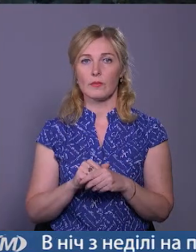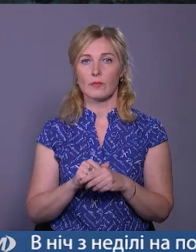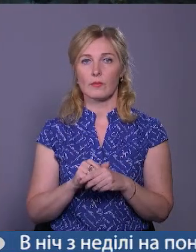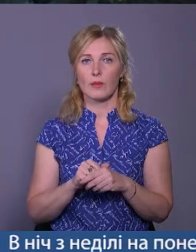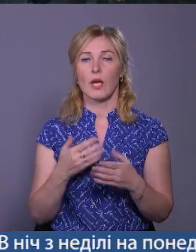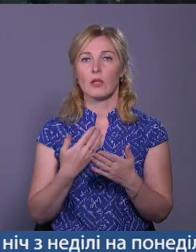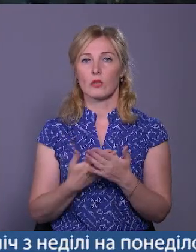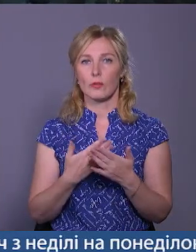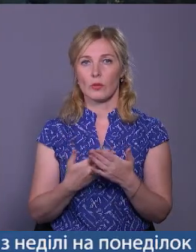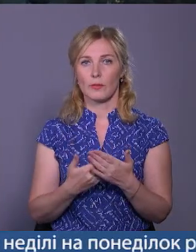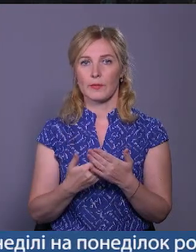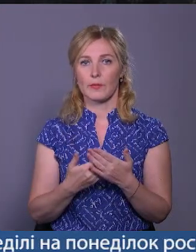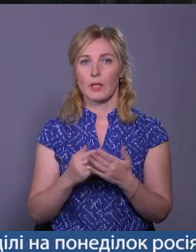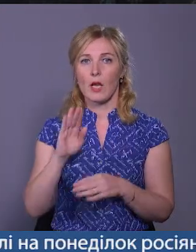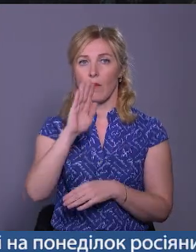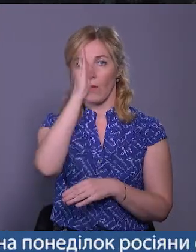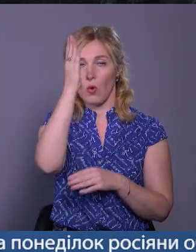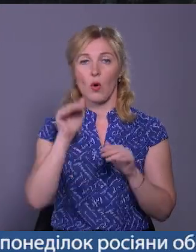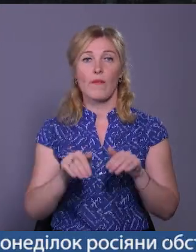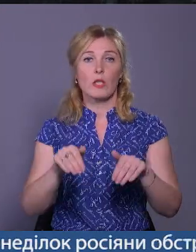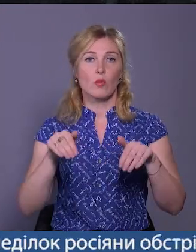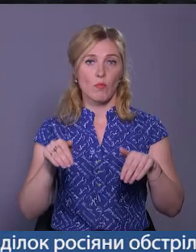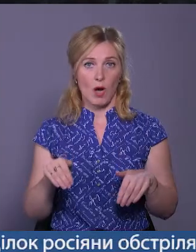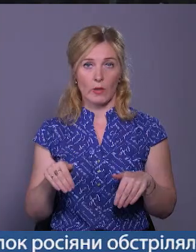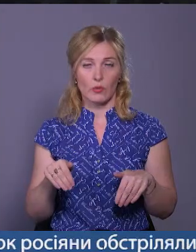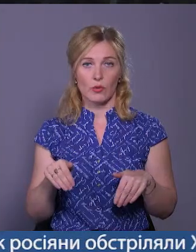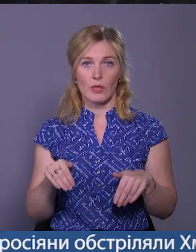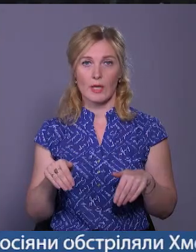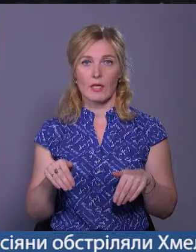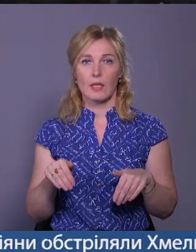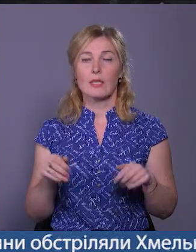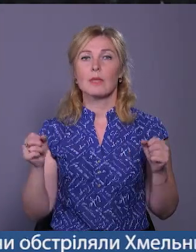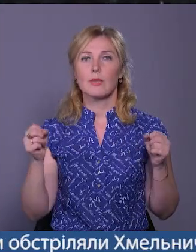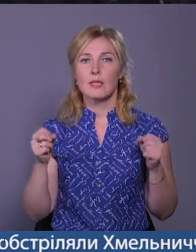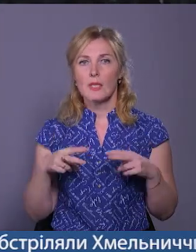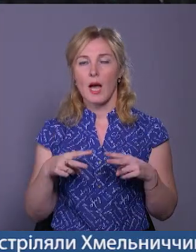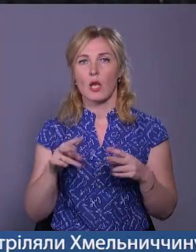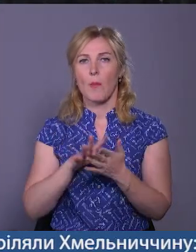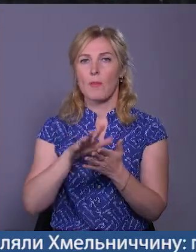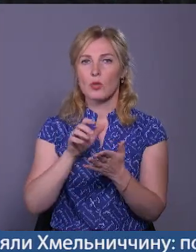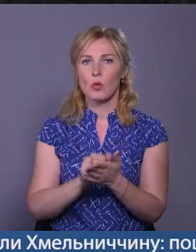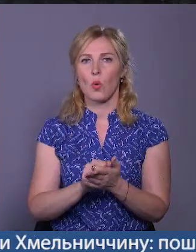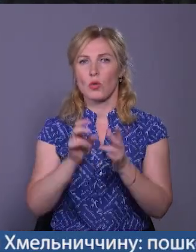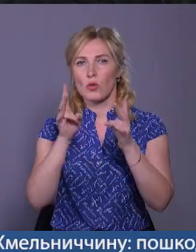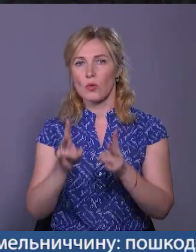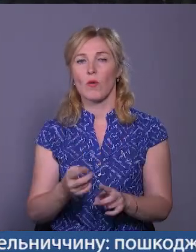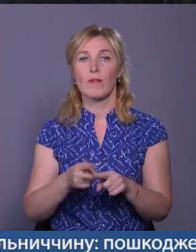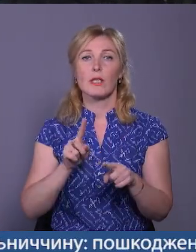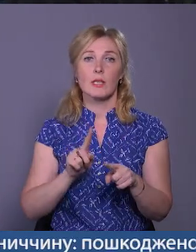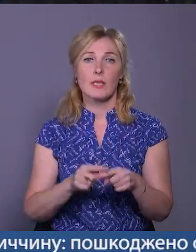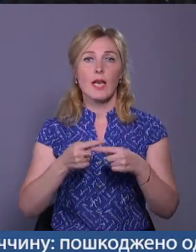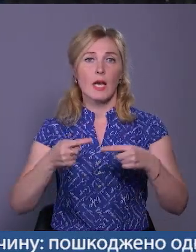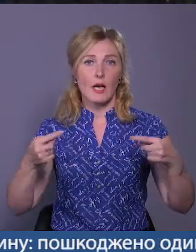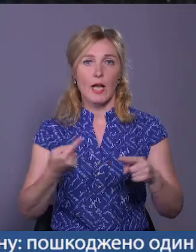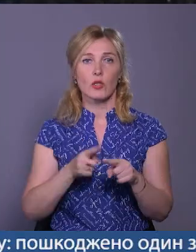тобто ворог відступаючи з спеціально пошкоджував ці речі